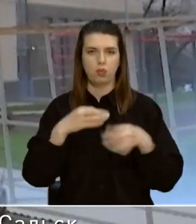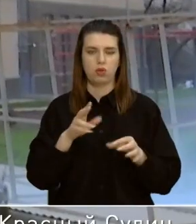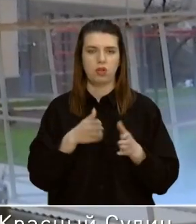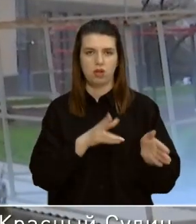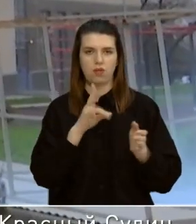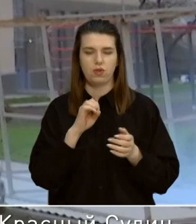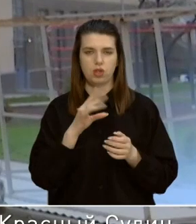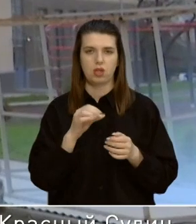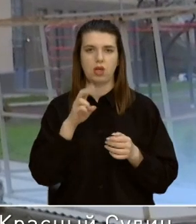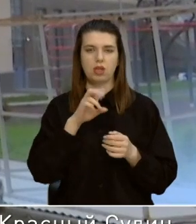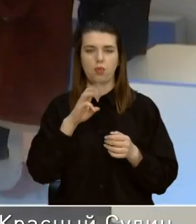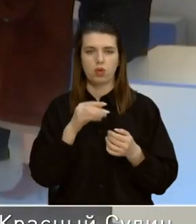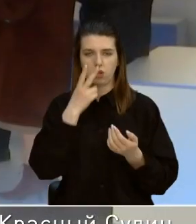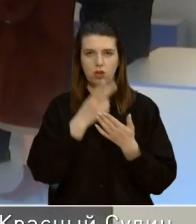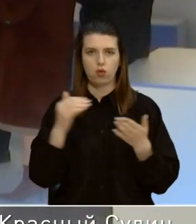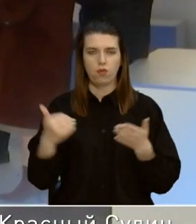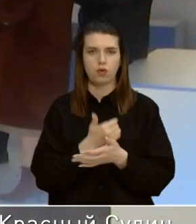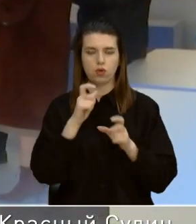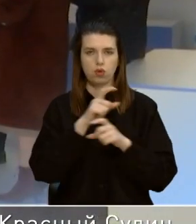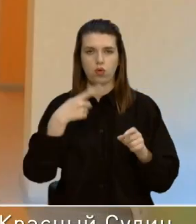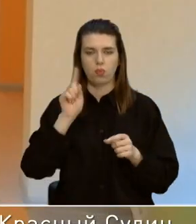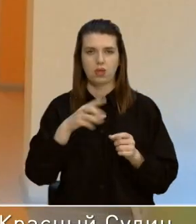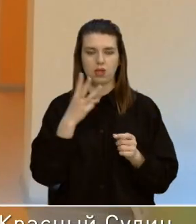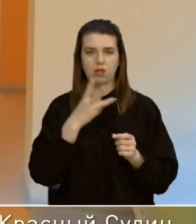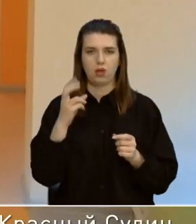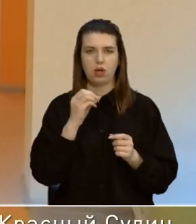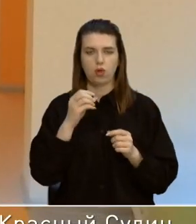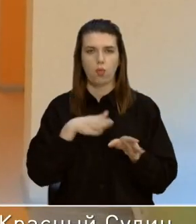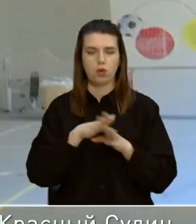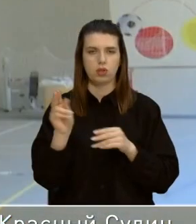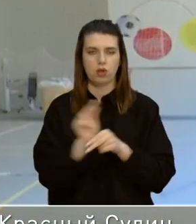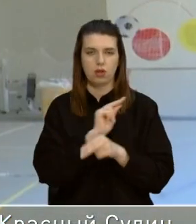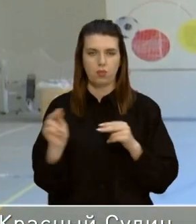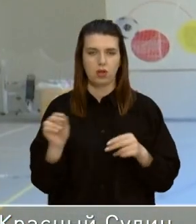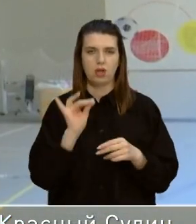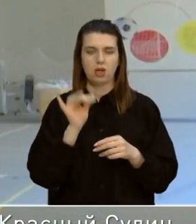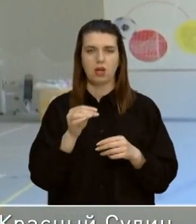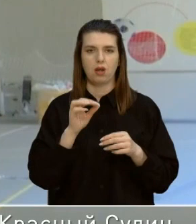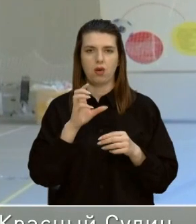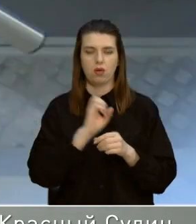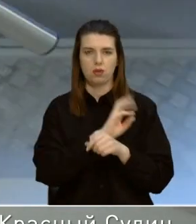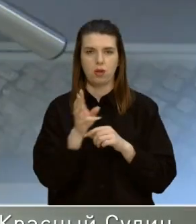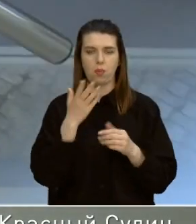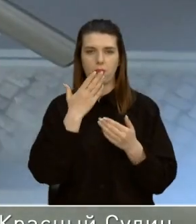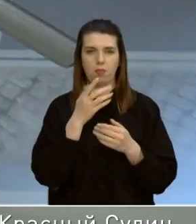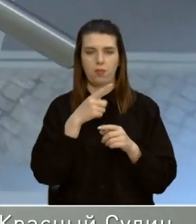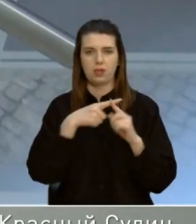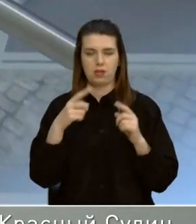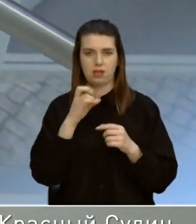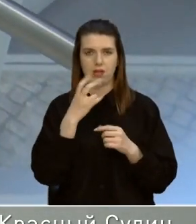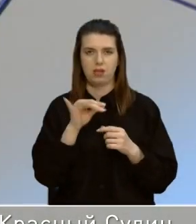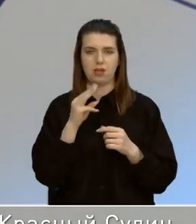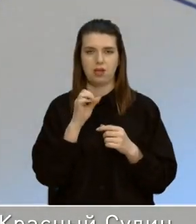движение. Еще депутаты осмотрели обновленную школу номер 32. Ее полностью отремонтировали и оснастили по последнему слову